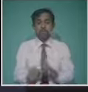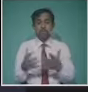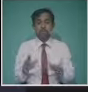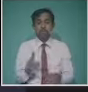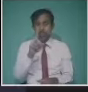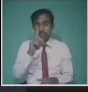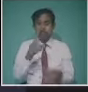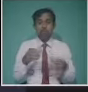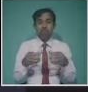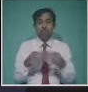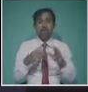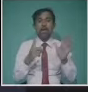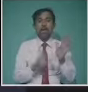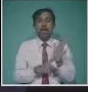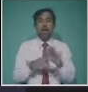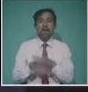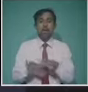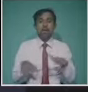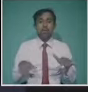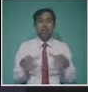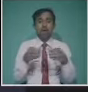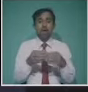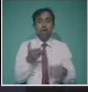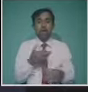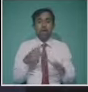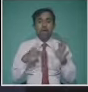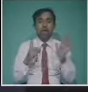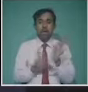එකම උසස් පෙළට පෙනී හිටින දරුවෝ කණ්ඩායම